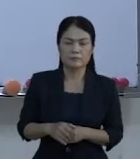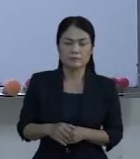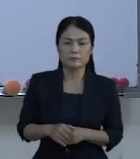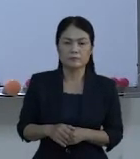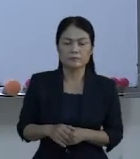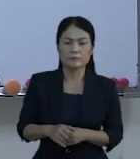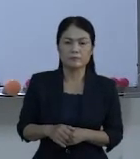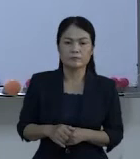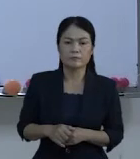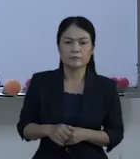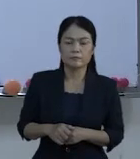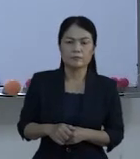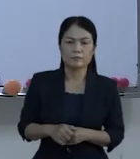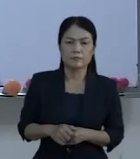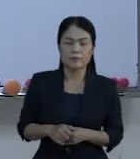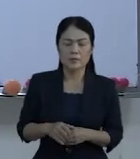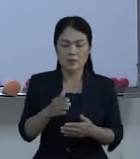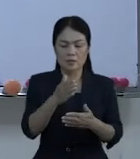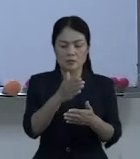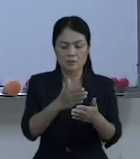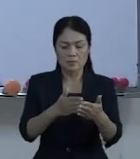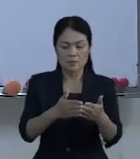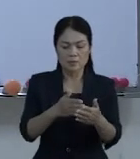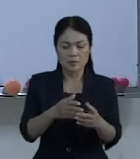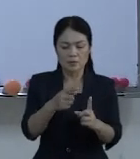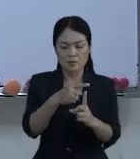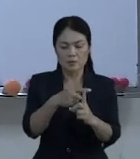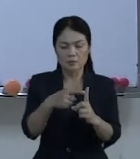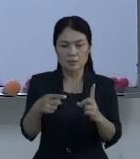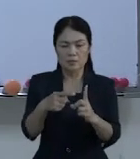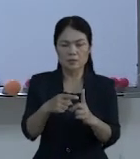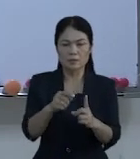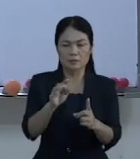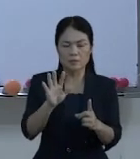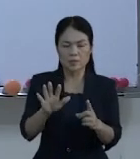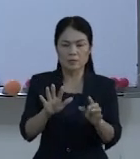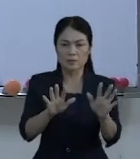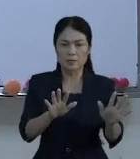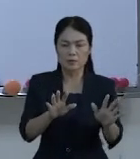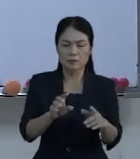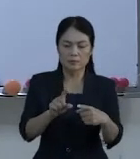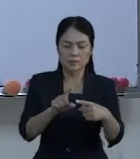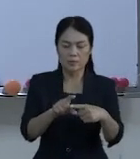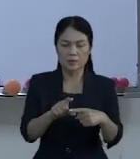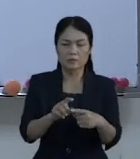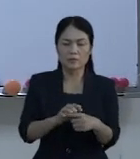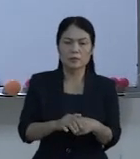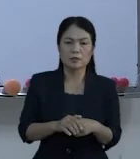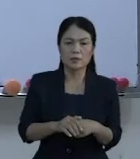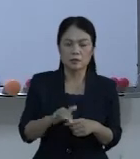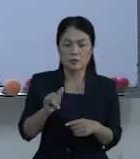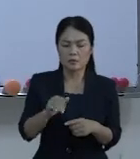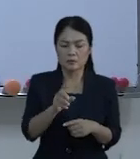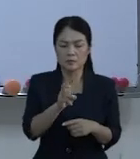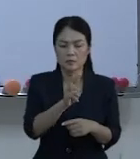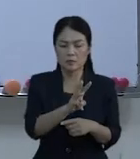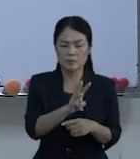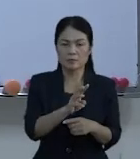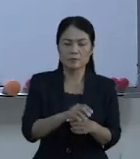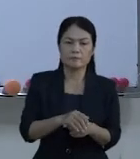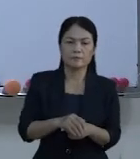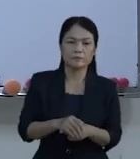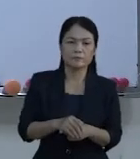pram chai chỉ bẹt là tới và pram khăn nó pram khăn đấy chấn chai mà này tiết pram nó được bầy nó khăn đấy nó còn đấy được